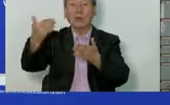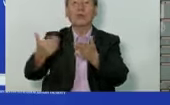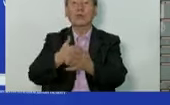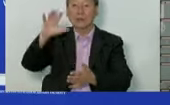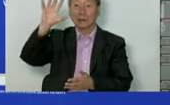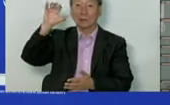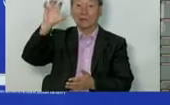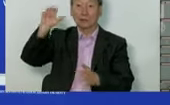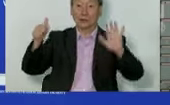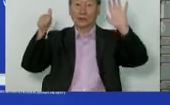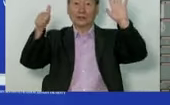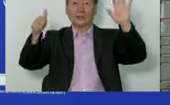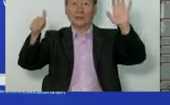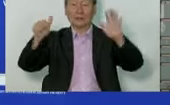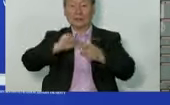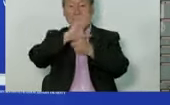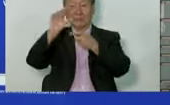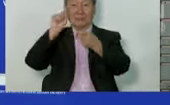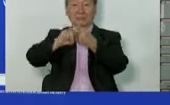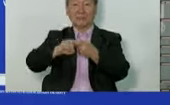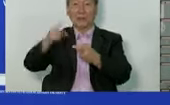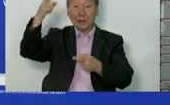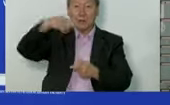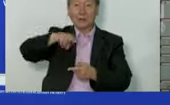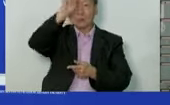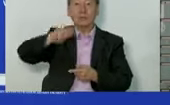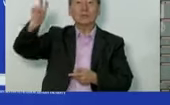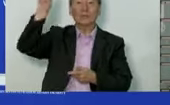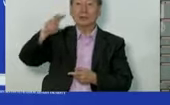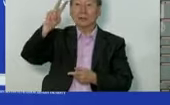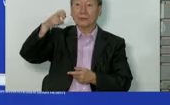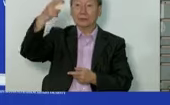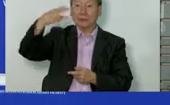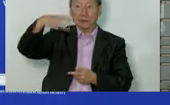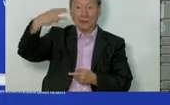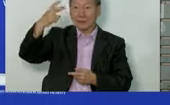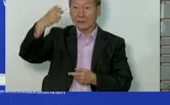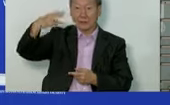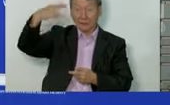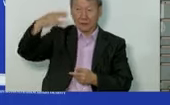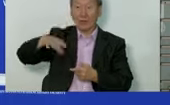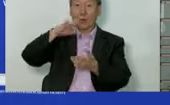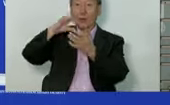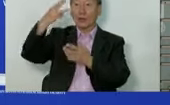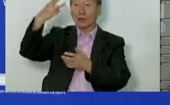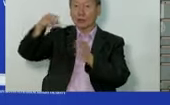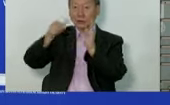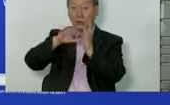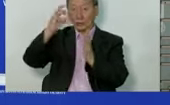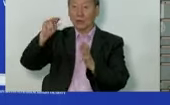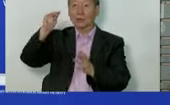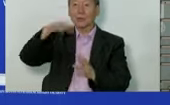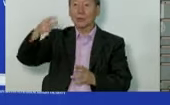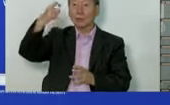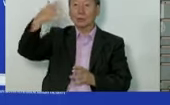зарегистрировано новых 506 подтвержденных случаев COVID-19. Из них в городе Бишкек 230 случаев, в городе Ош 36 случаев,